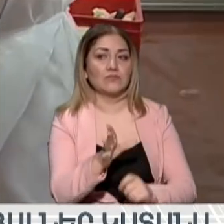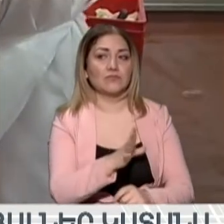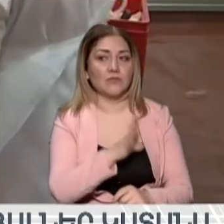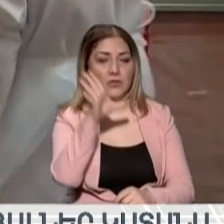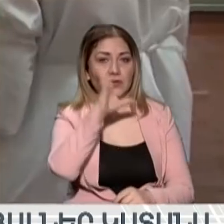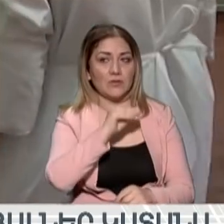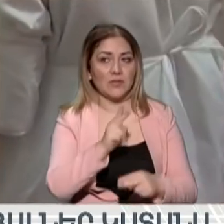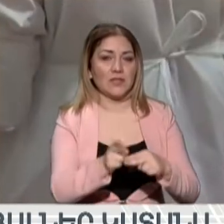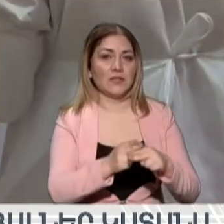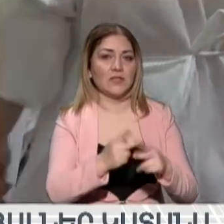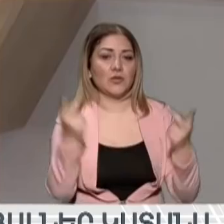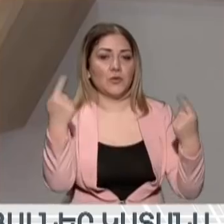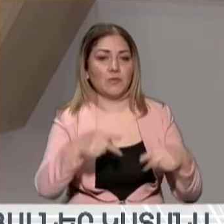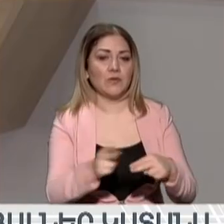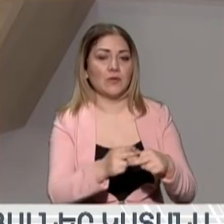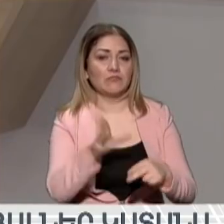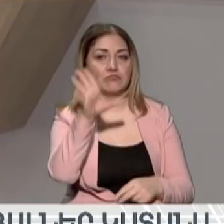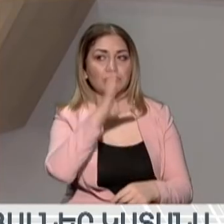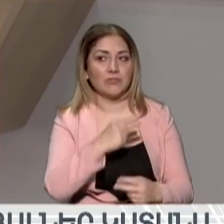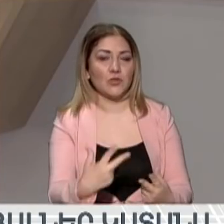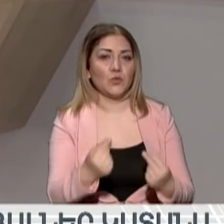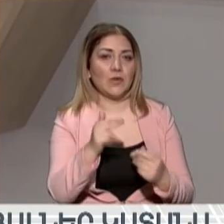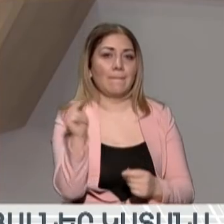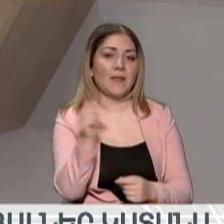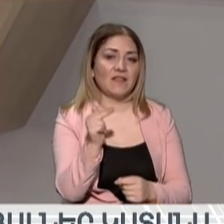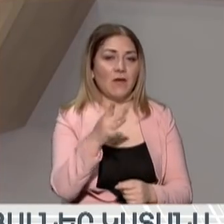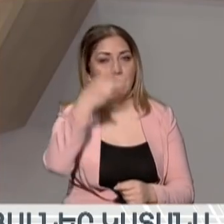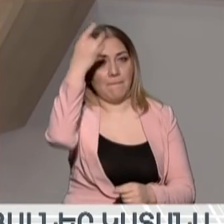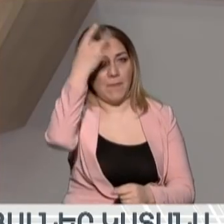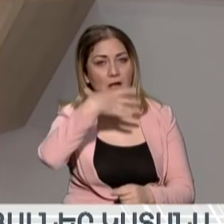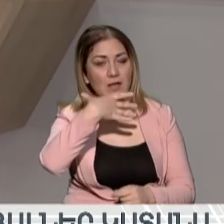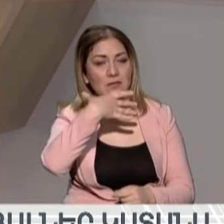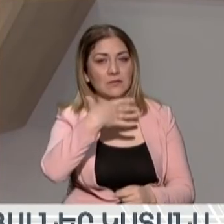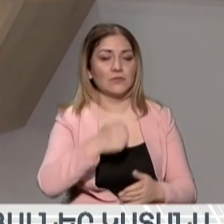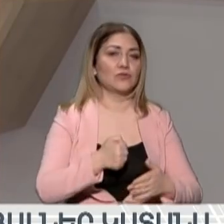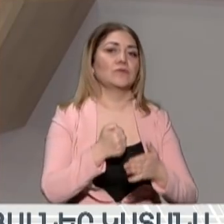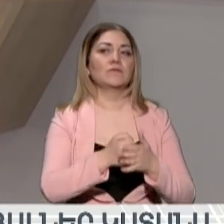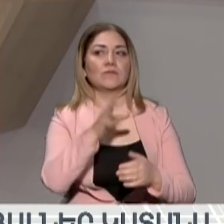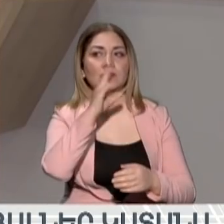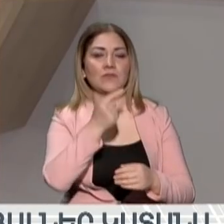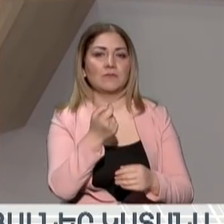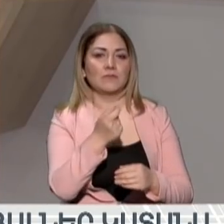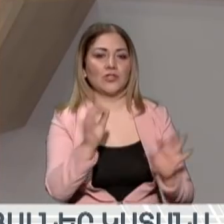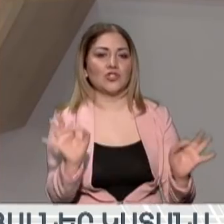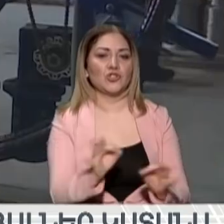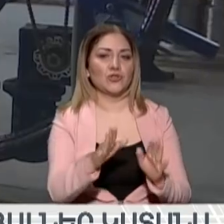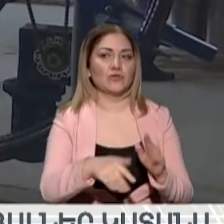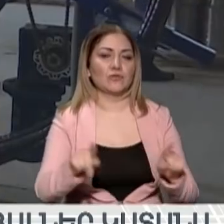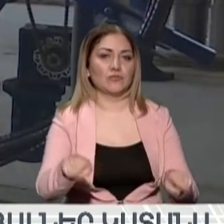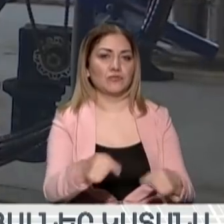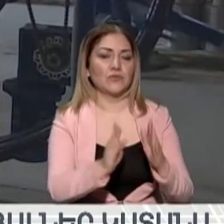հնարավոր կլինի կանխել անկումը։ Ես հույս ունեմ, որ փետրվարին կամ մարտին ամենահուշը մենք արդեն դրական արդյունքներ